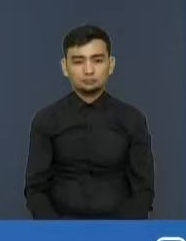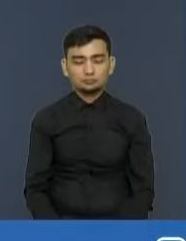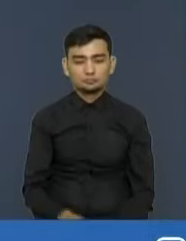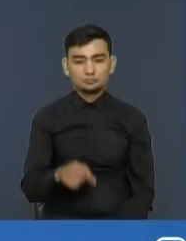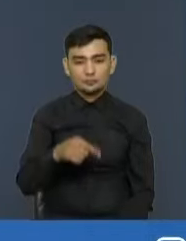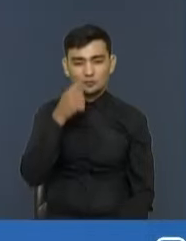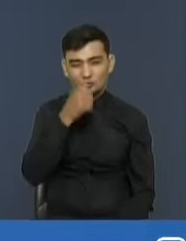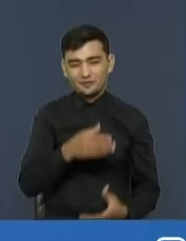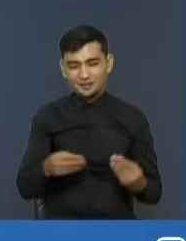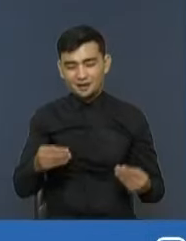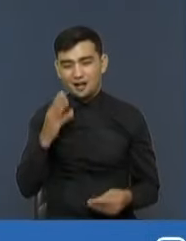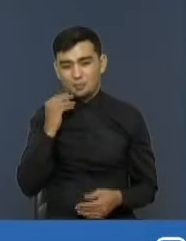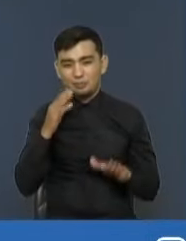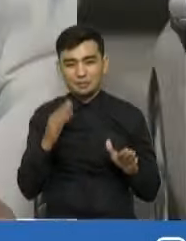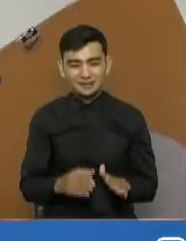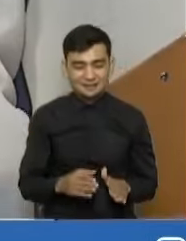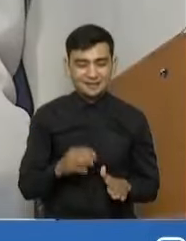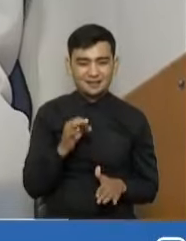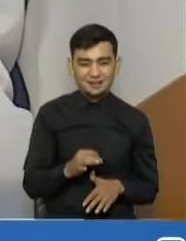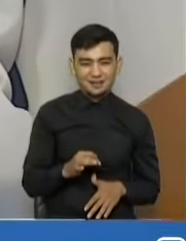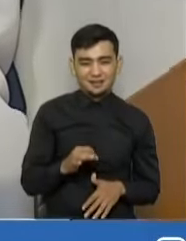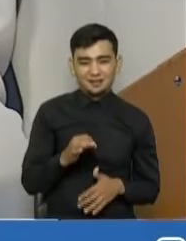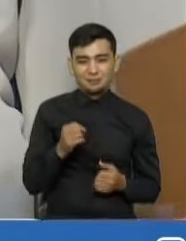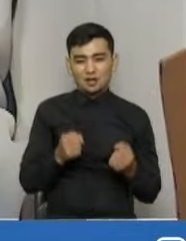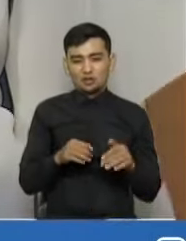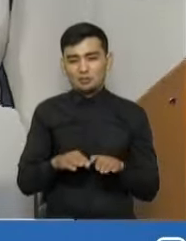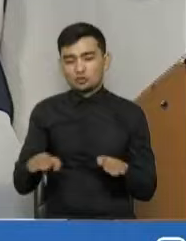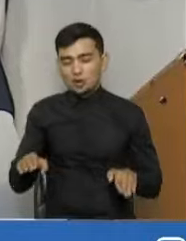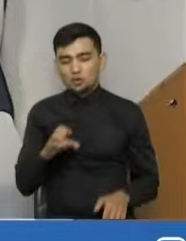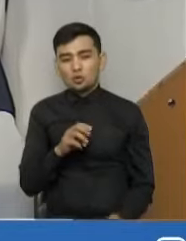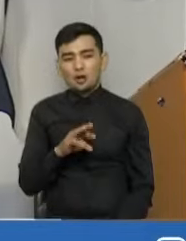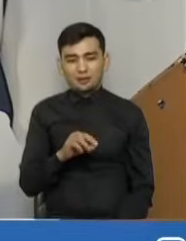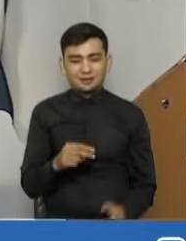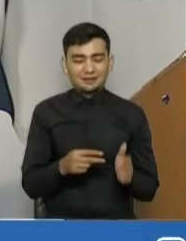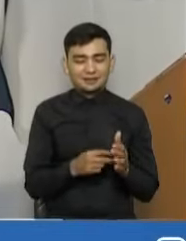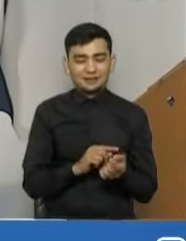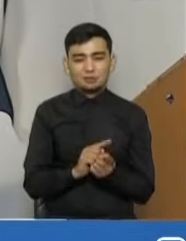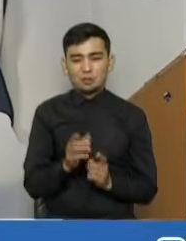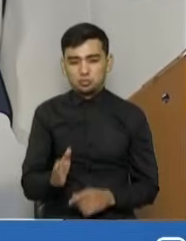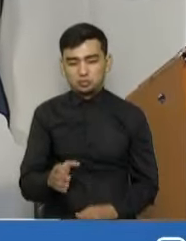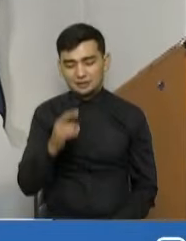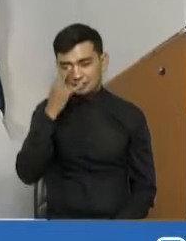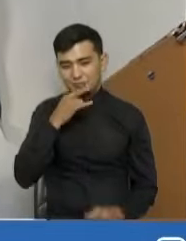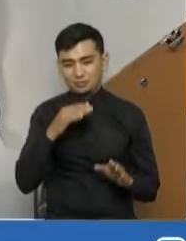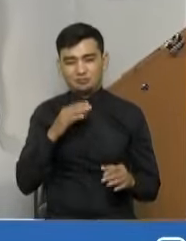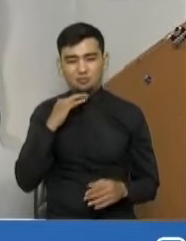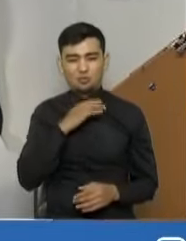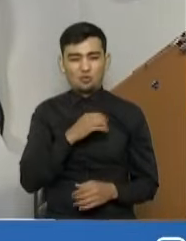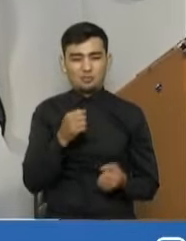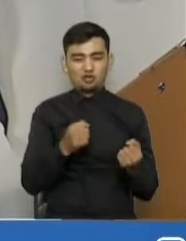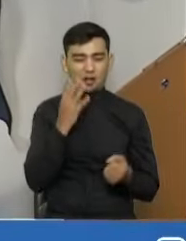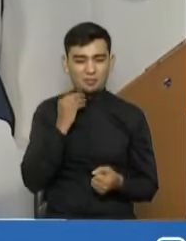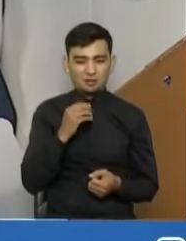Биыл күзде Алматыдағы автотұрақтардың бағасы өзгереді. Оған себеп қаладағы көлік санының көптігі. Мәселен,